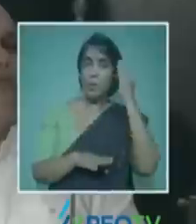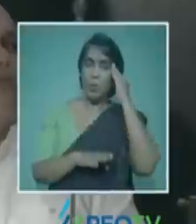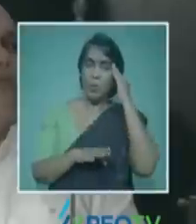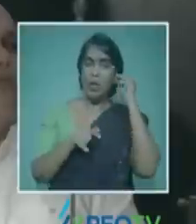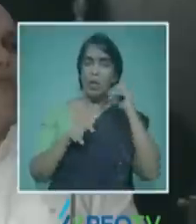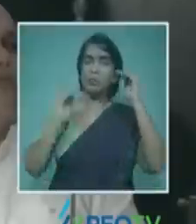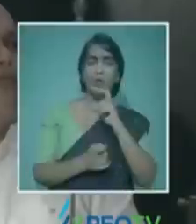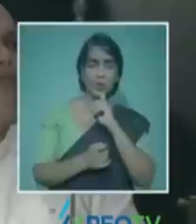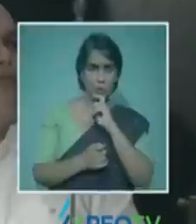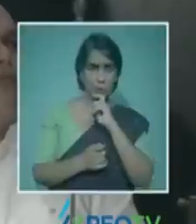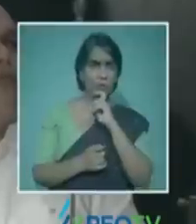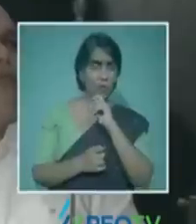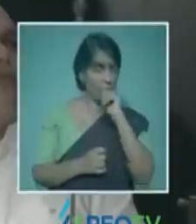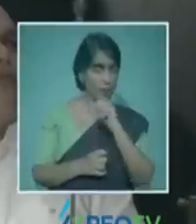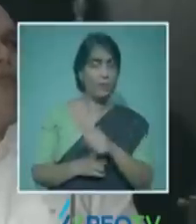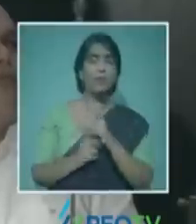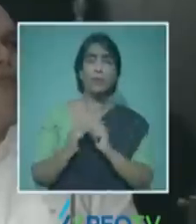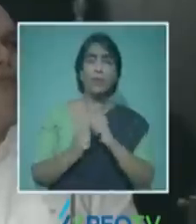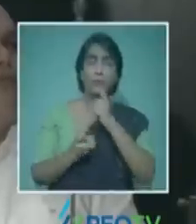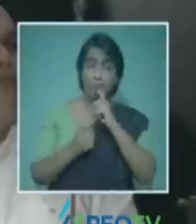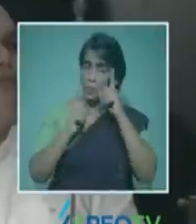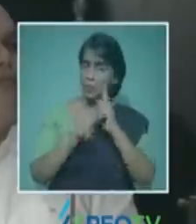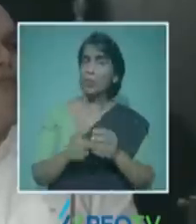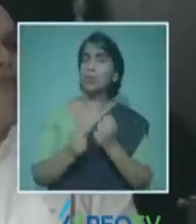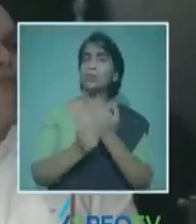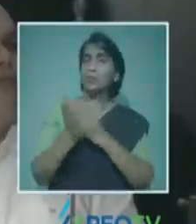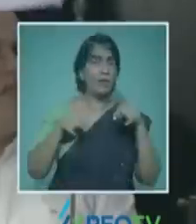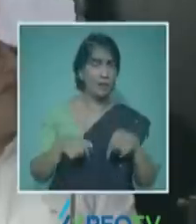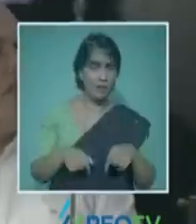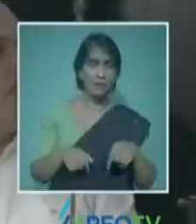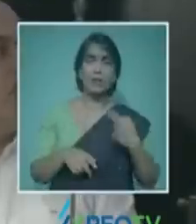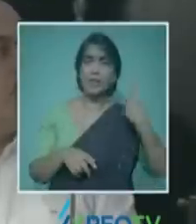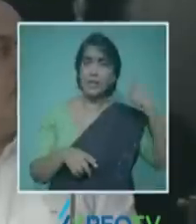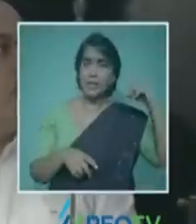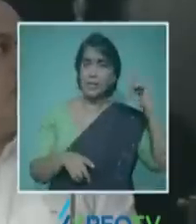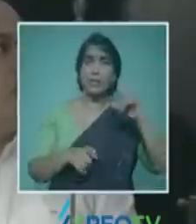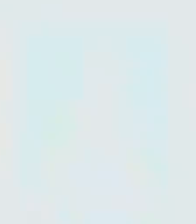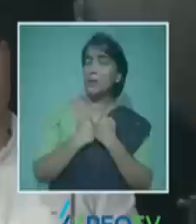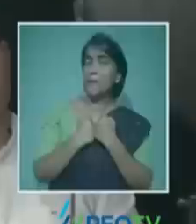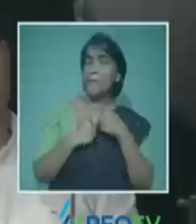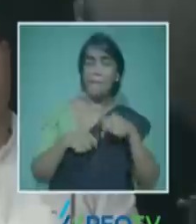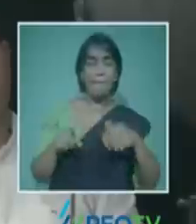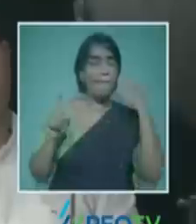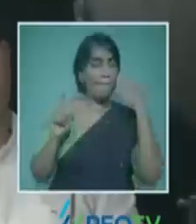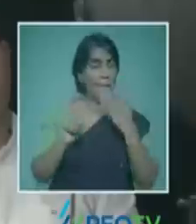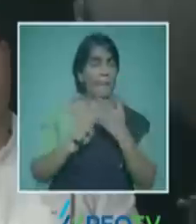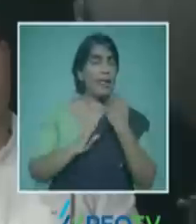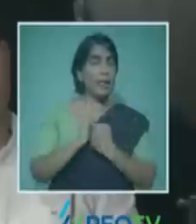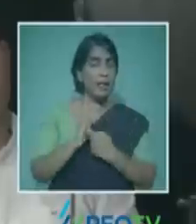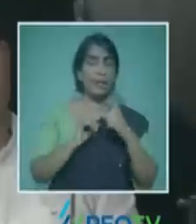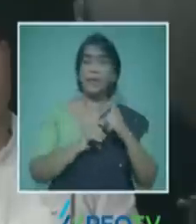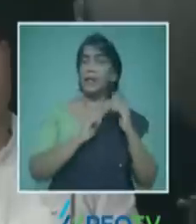මේක 3ට බහලා තියෙනවා. මේක ක්‍රිමිනල් කේස් එකක්. මේක නඩුවක් හැටියට මේක නඩුව ගොනු කරන්න ඕන. දැන් මේ ඊයේ පෙරේදා තමයි මේ නඩුව දැම්මේ. මේ සම්බන්ධයෙන්